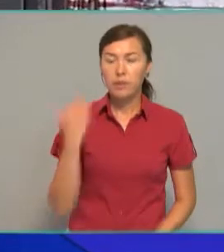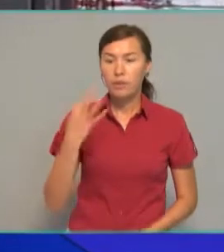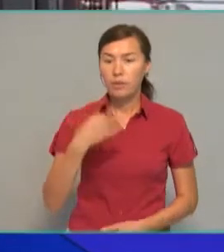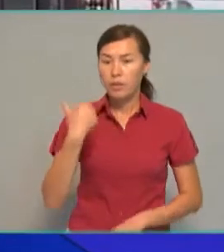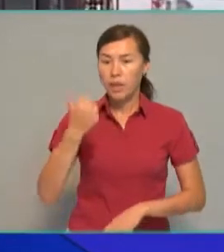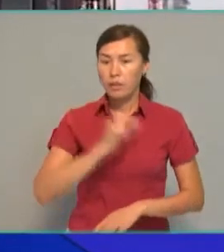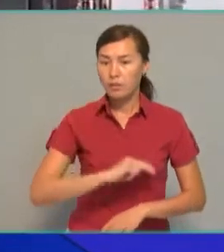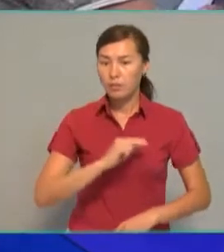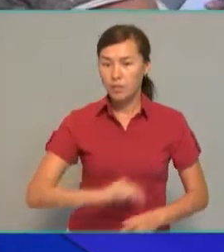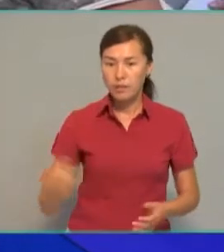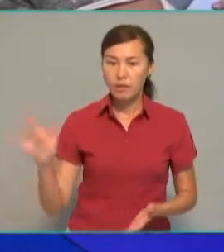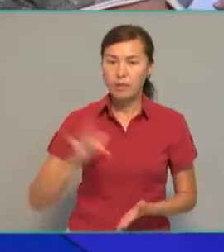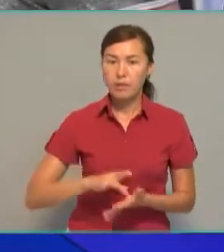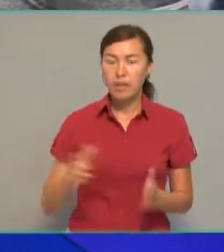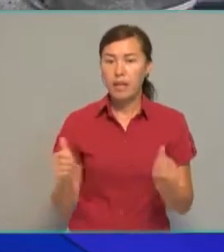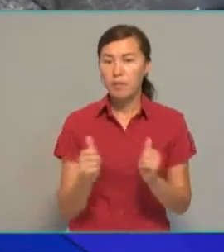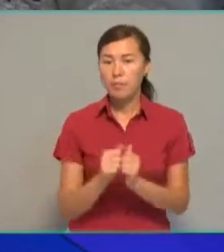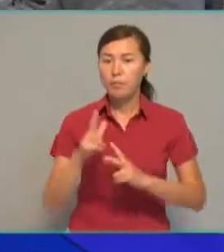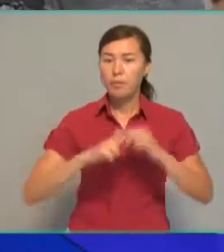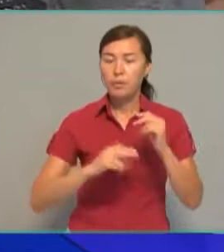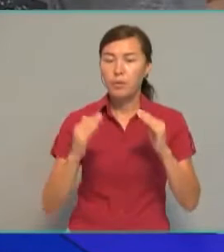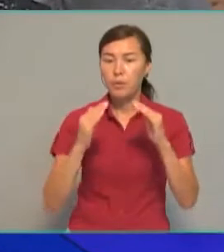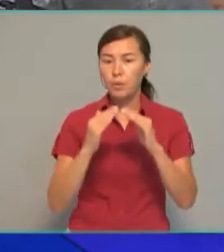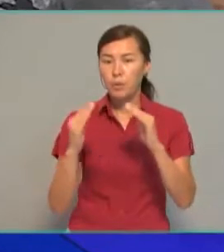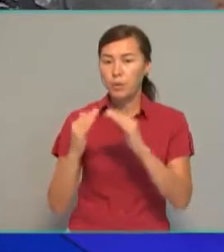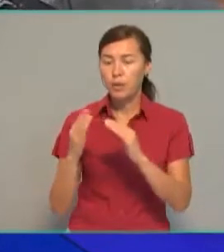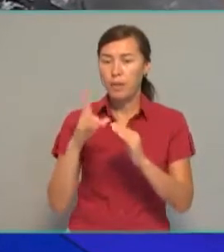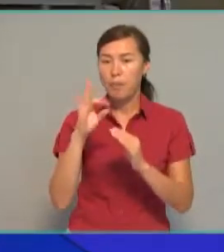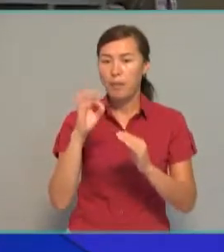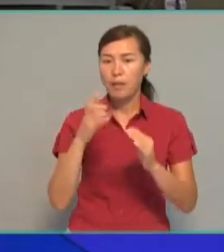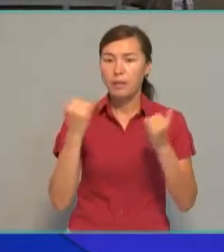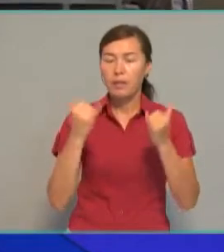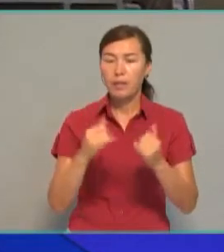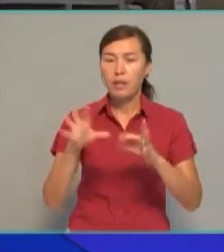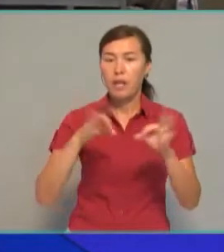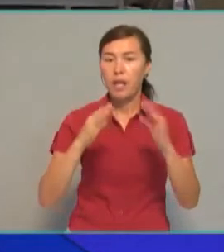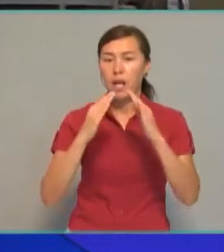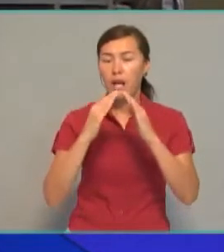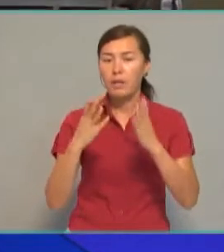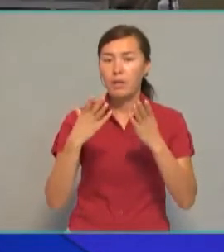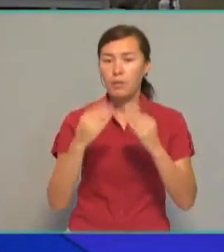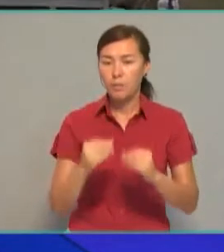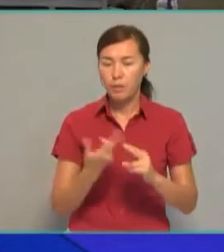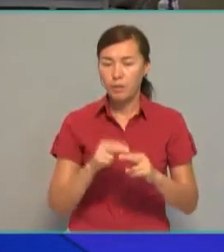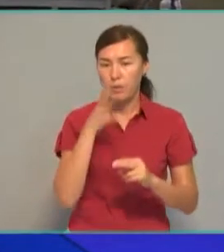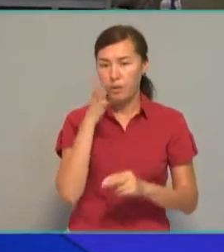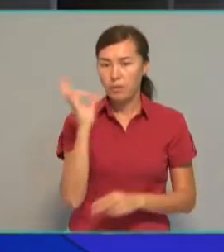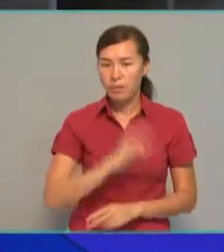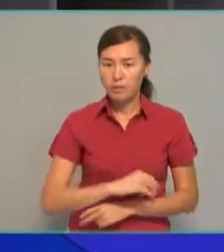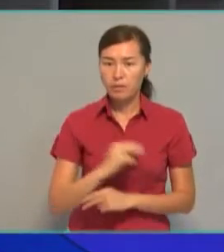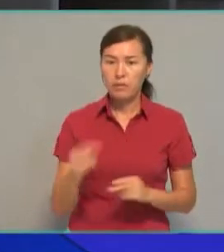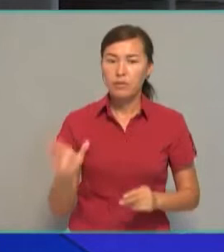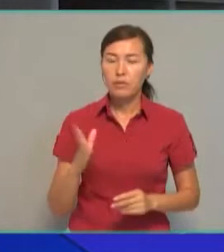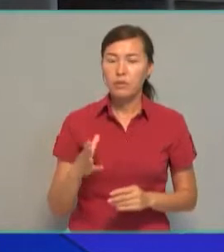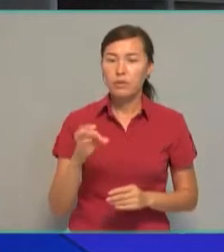Түркістанда әкімшілік іскерлік орталығына жапсарласы салынған үй-жайлар мен паркингі бар заманауи зәулім үйлердің құрылысы биыл пайдалануға